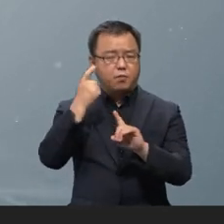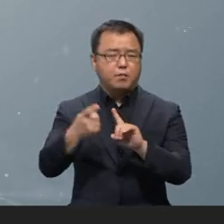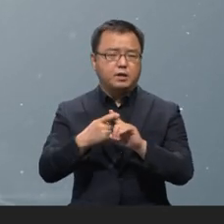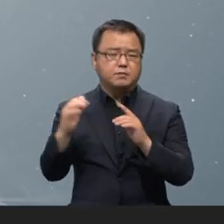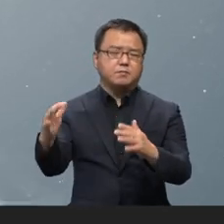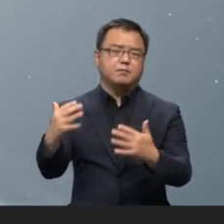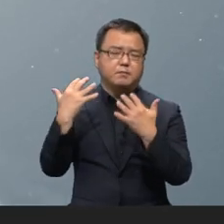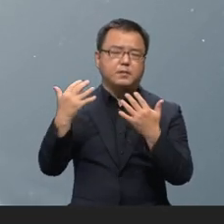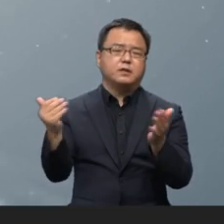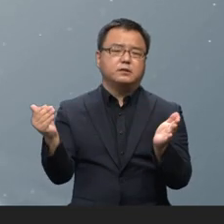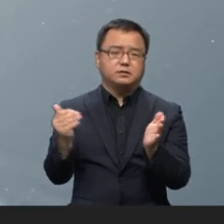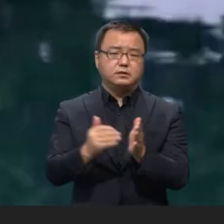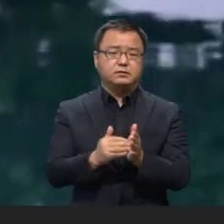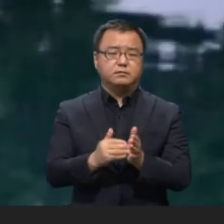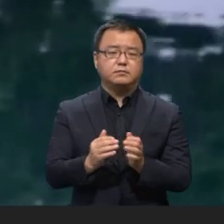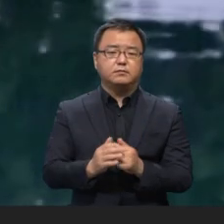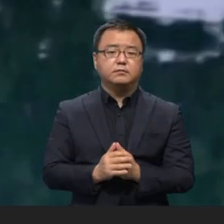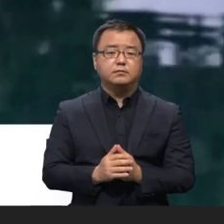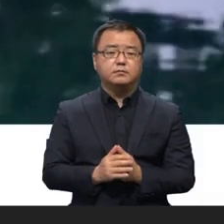있는데요.